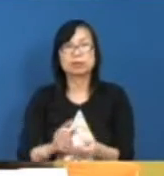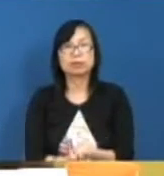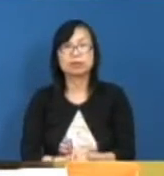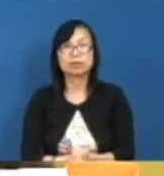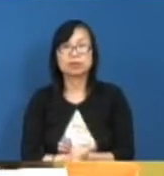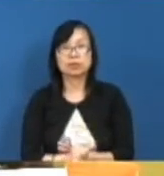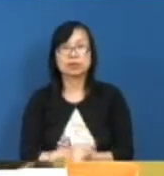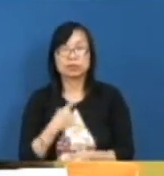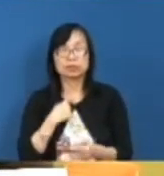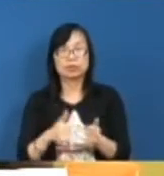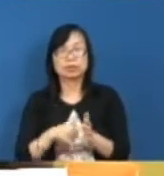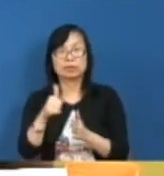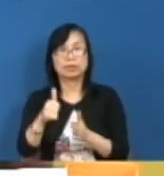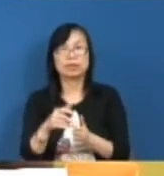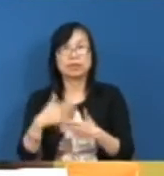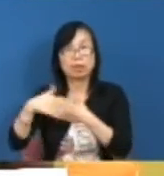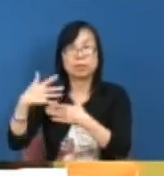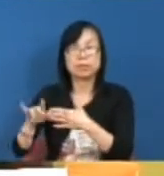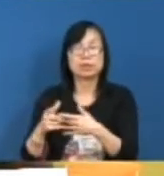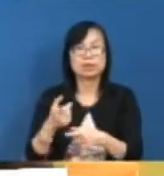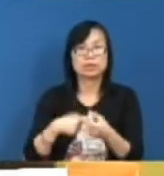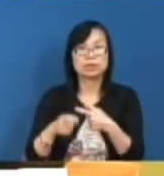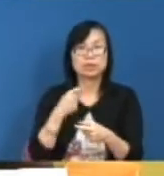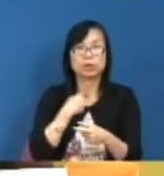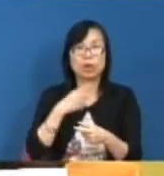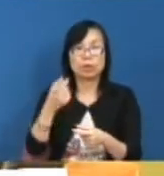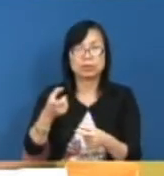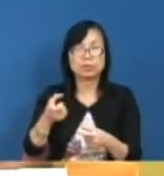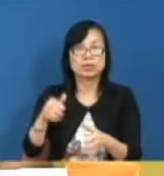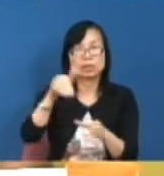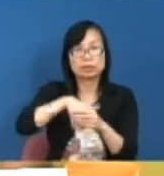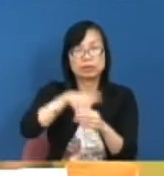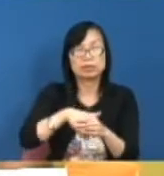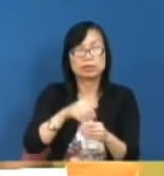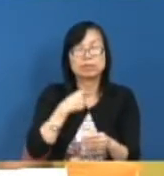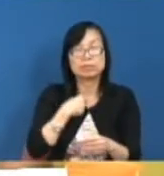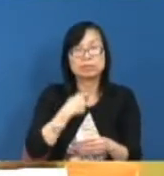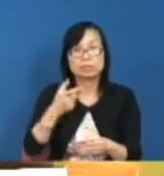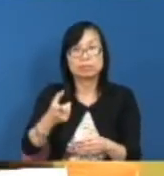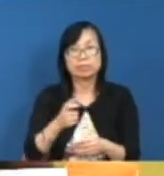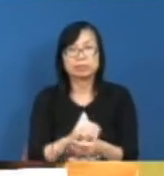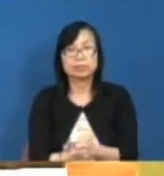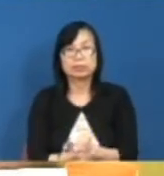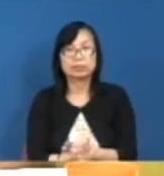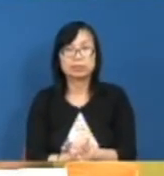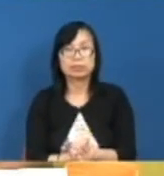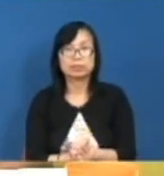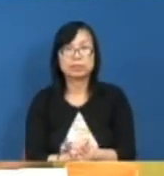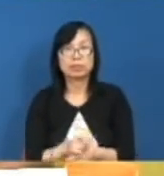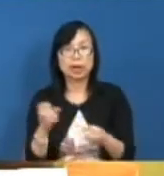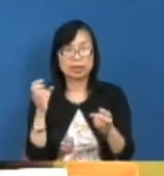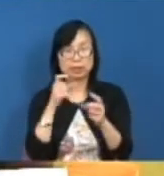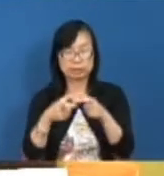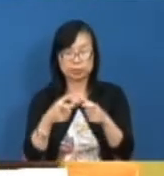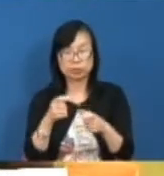經過佢噶嘛。你外資嚟一定係要用港幣投資嘅時候，一定要經過佢噶嘛。呢個咪金融資本主義咯。